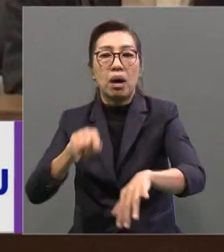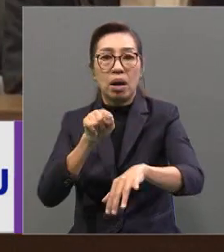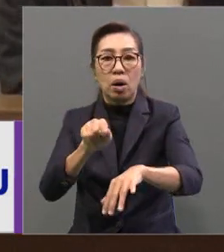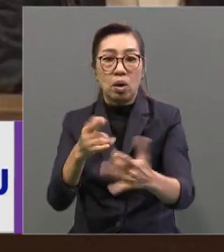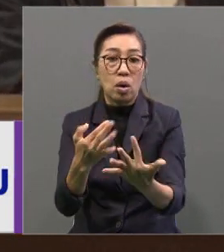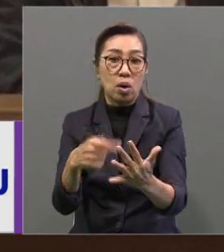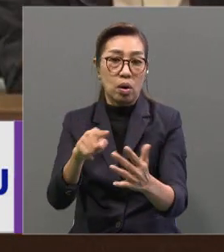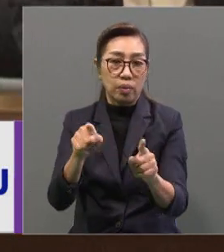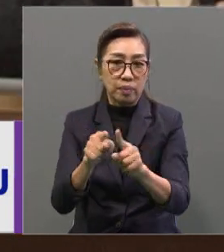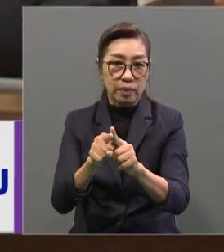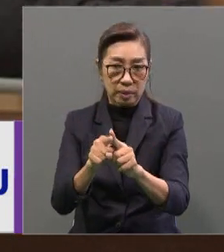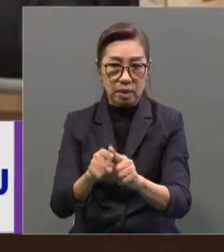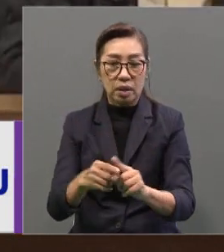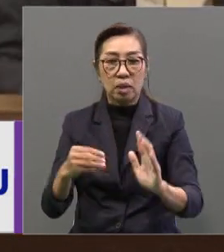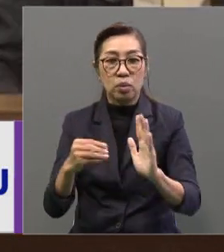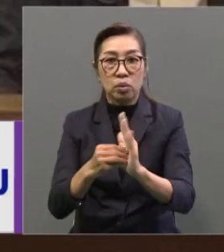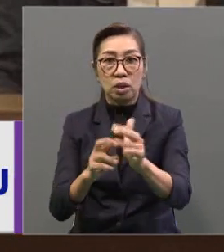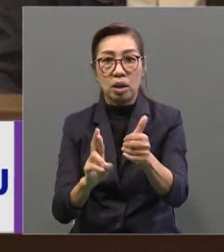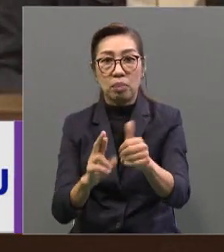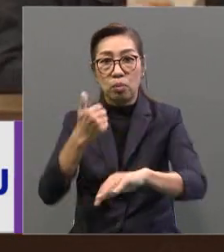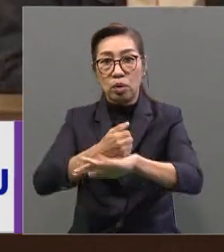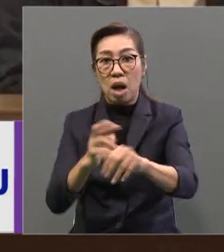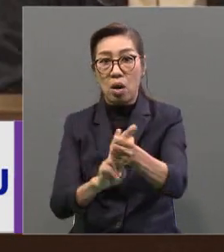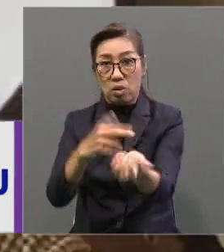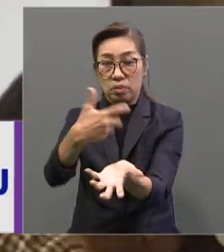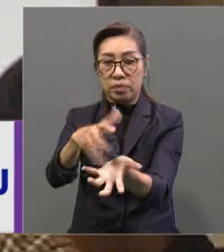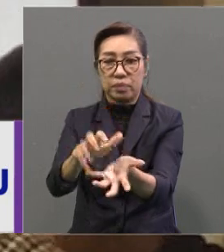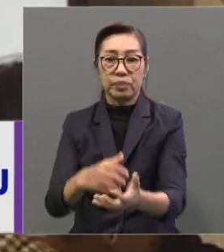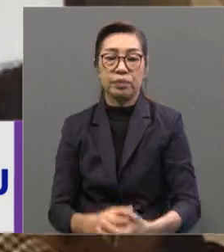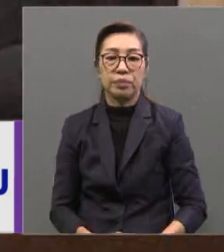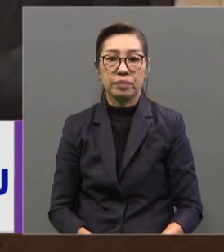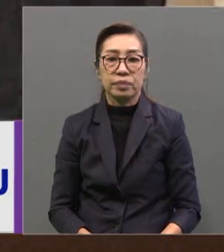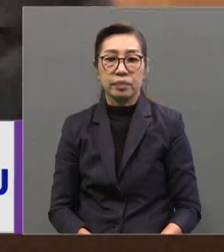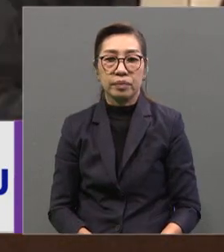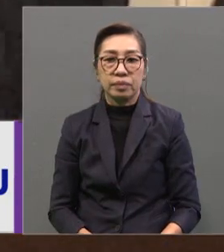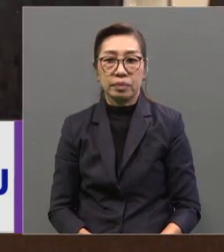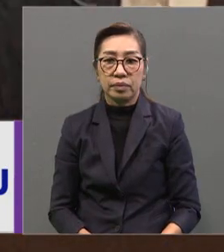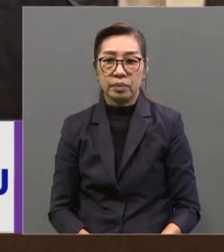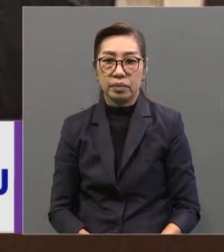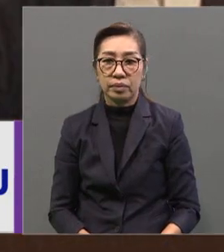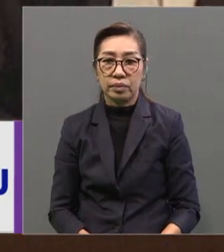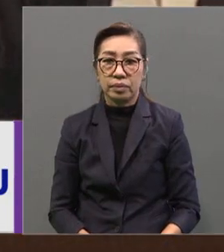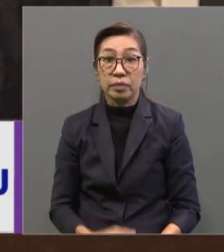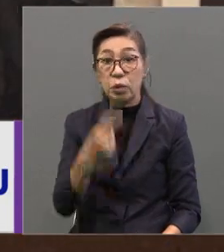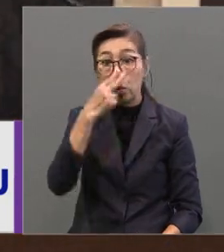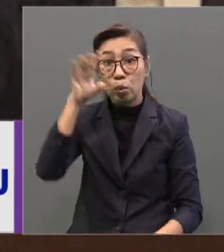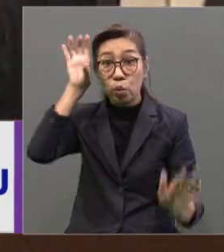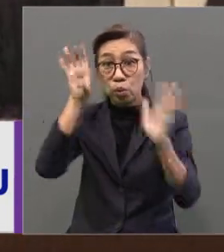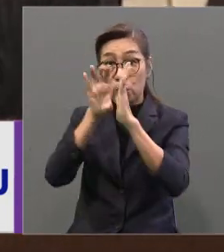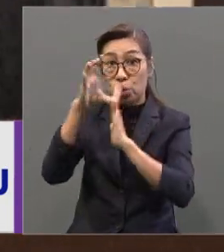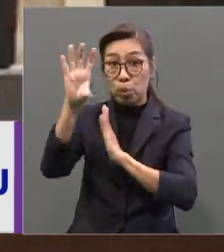เดี๋ยวฟังเสียงท่านรองผู้ว่าเกี่ยวกับเรื่องนี้อีกครั้งหนึ่งครับ เอานะเดี๋ยวขอดูรูปเ